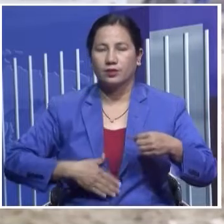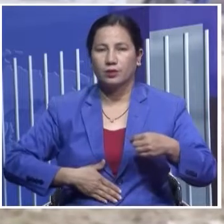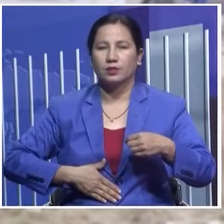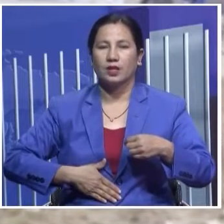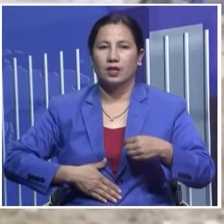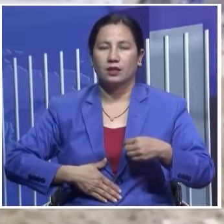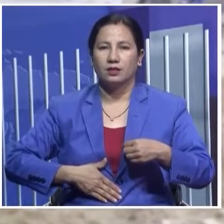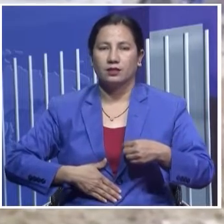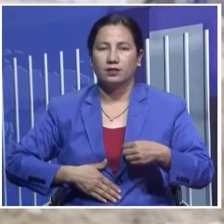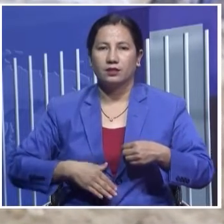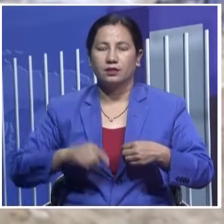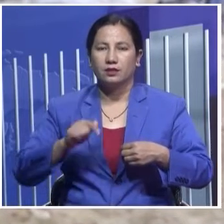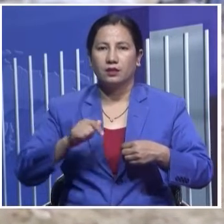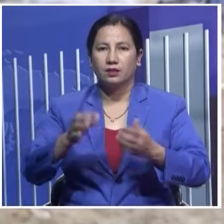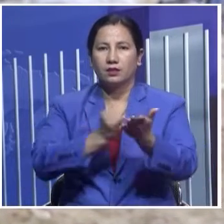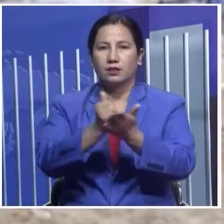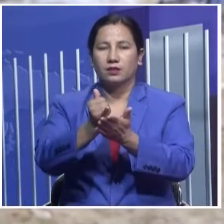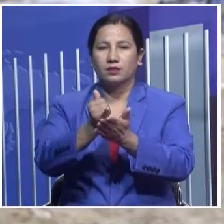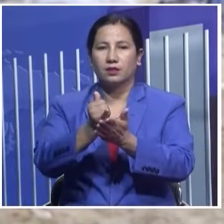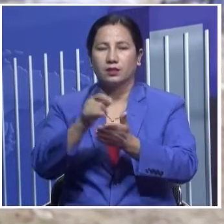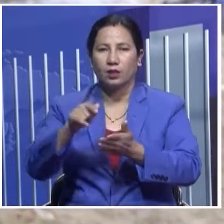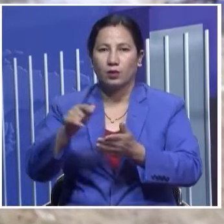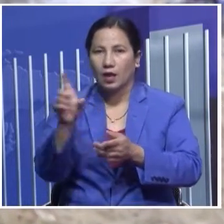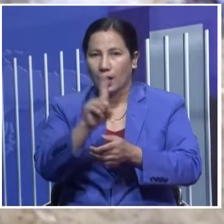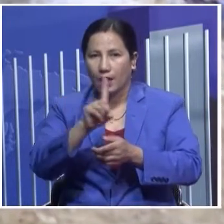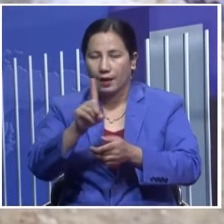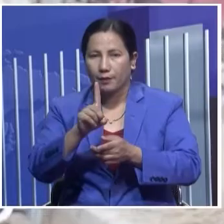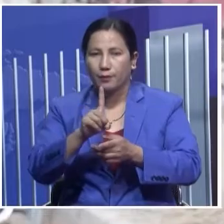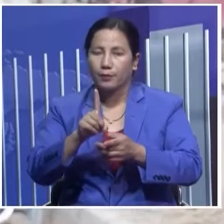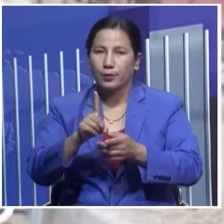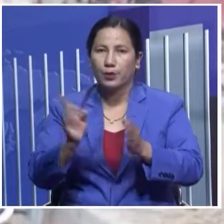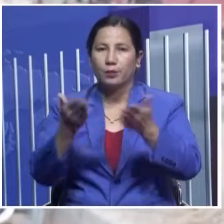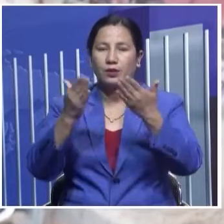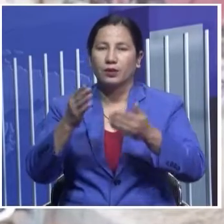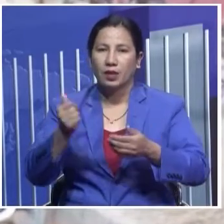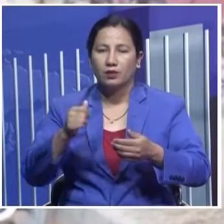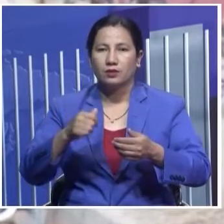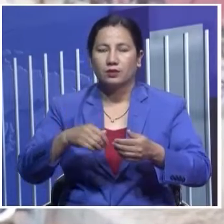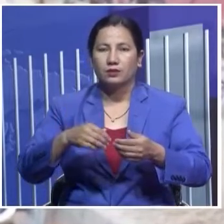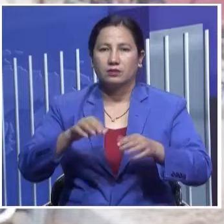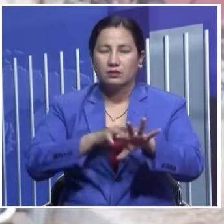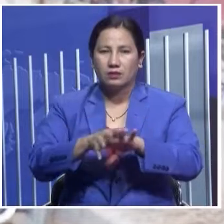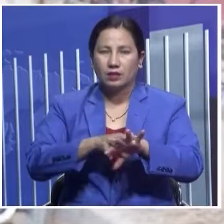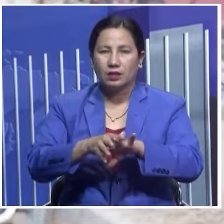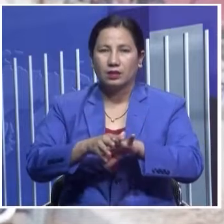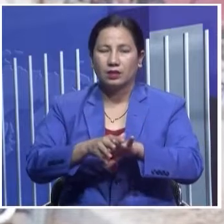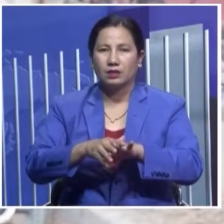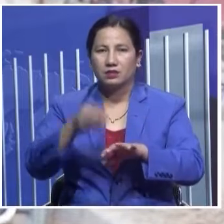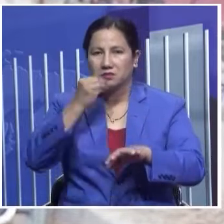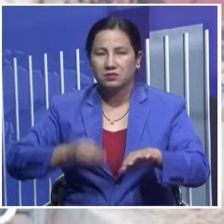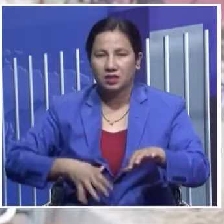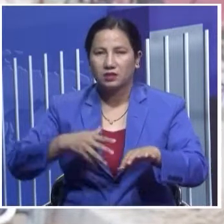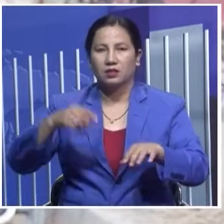सुशासन, रोजगार तथा कृषिमा एउटा राम्रो समृद्धि आओस्। धेरै बेरोजगारी छ, कृषिको समस्या छ,